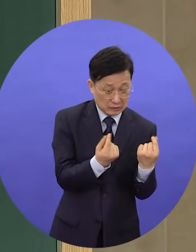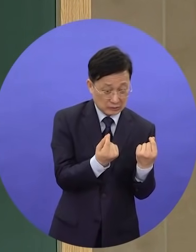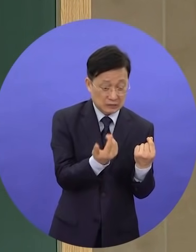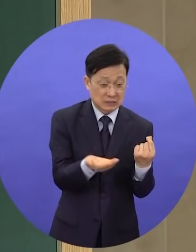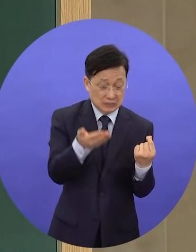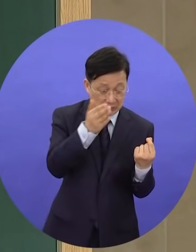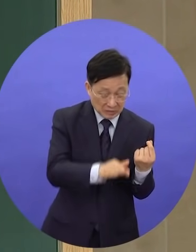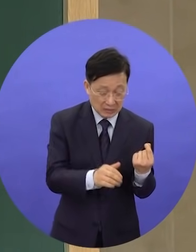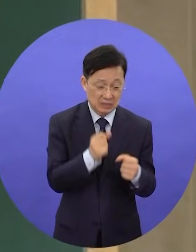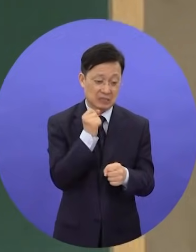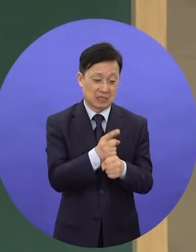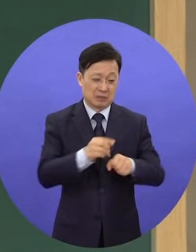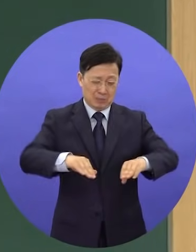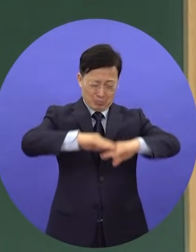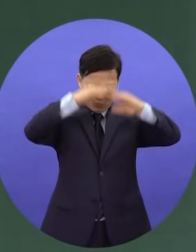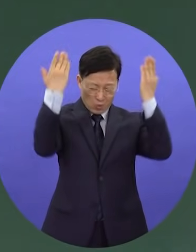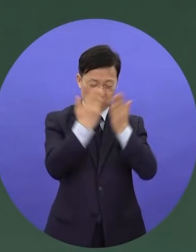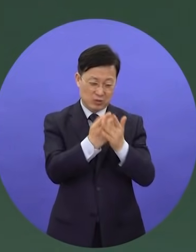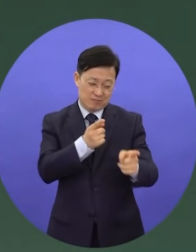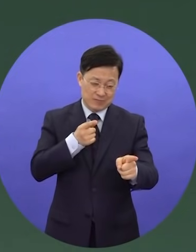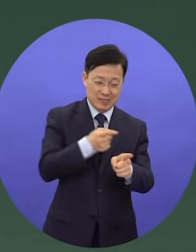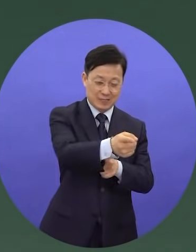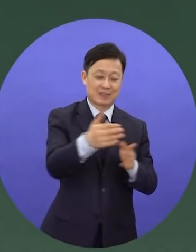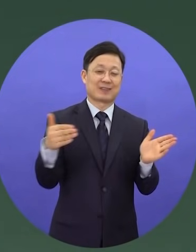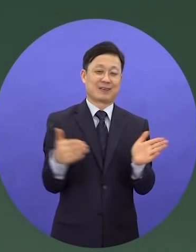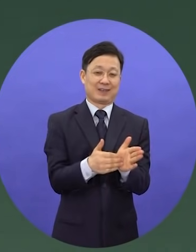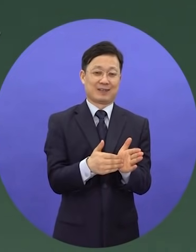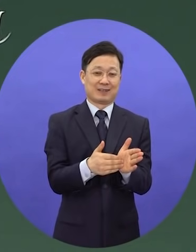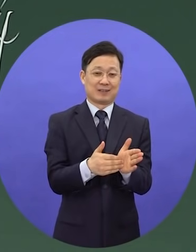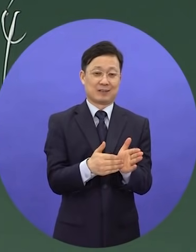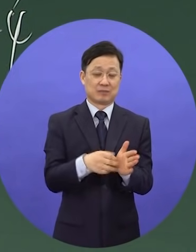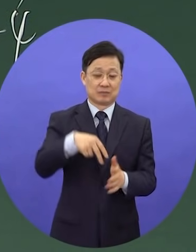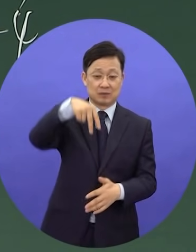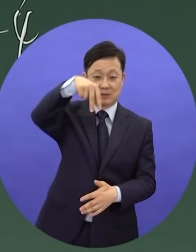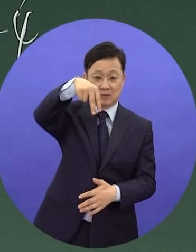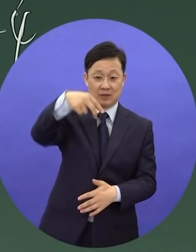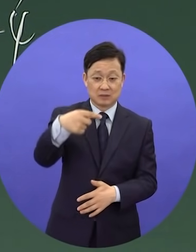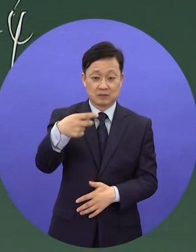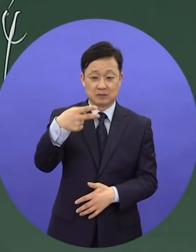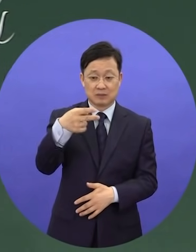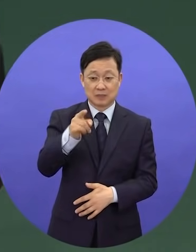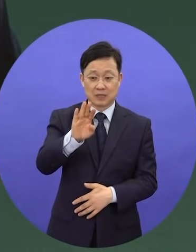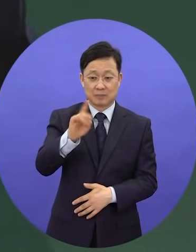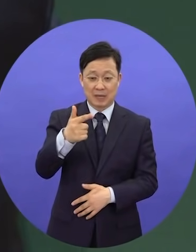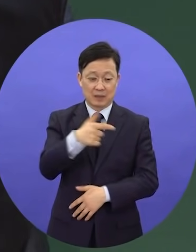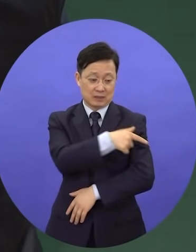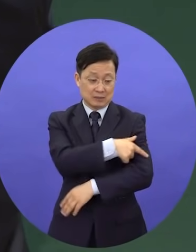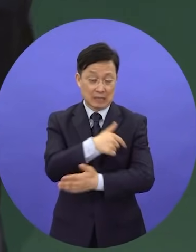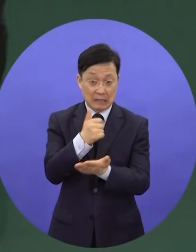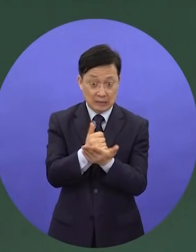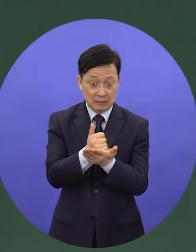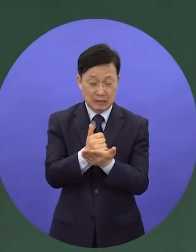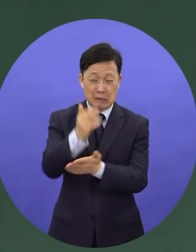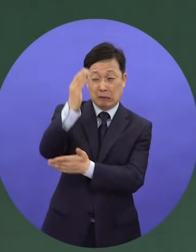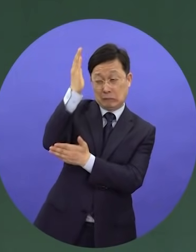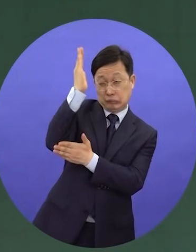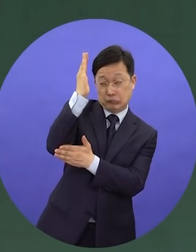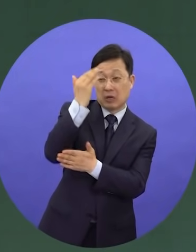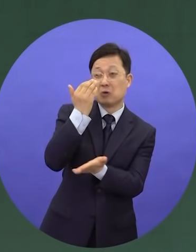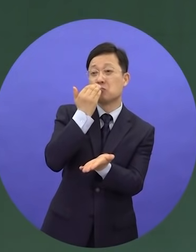as if you're being martyred, but you are those who overcame everything. 스데반은 메시지 하나 죽었어요. Stephen just gave one message and was